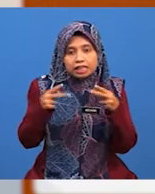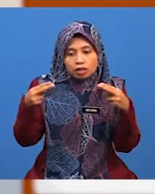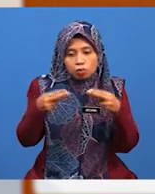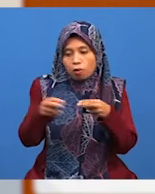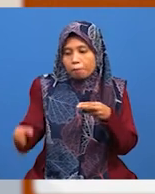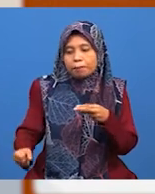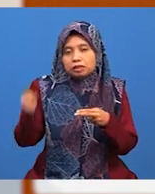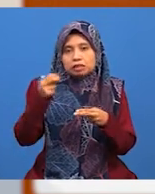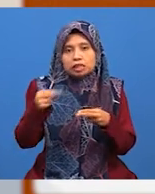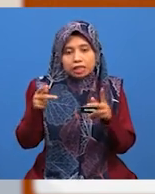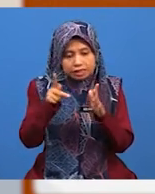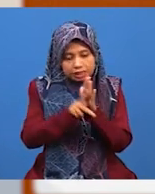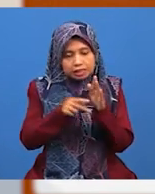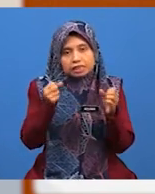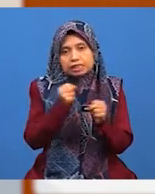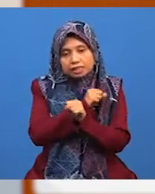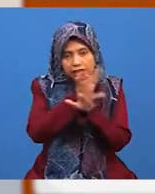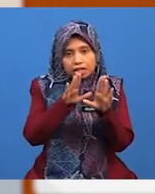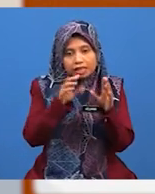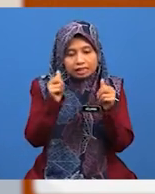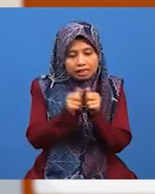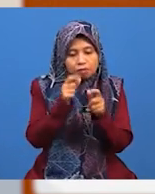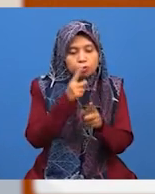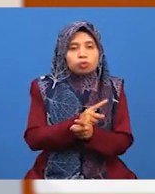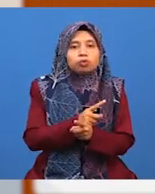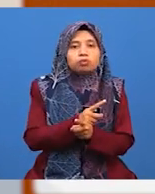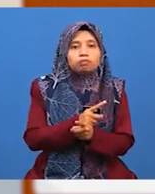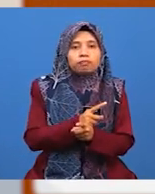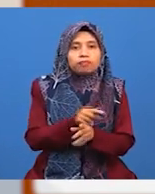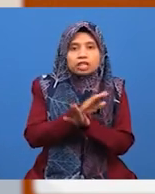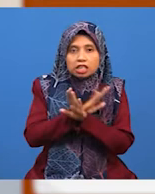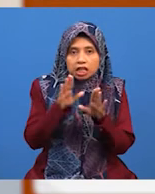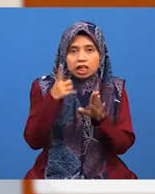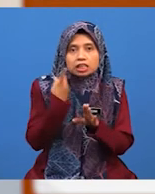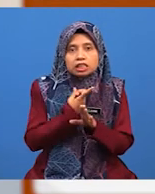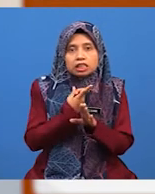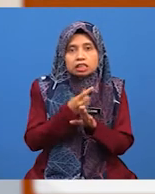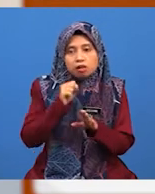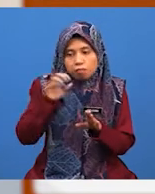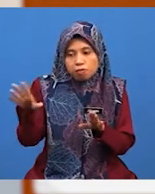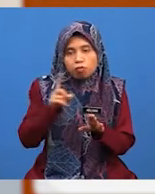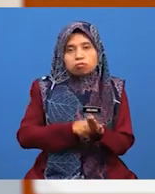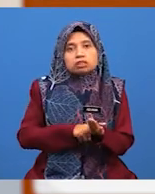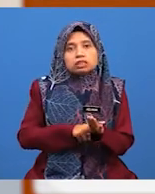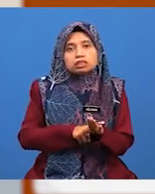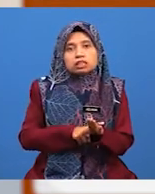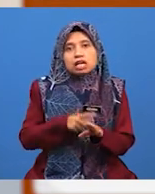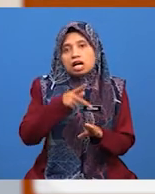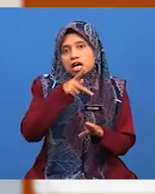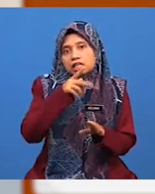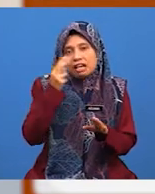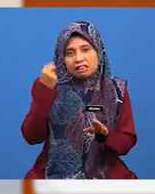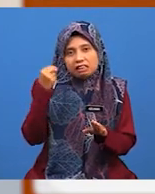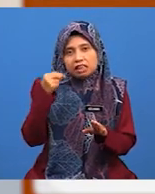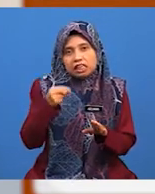kata hubung pancangan keterangan dengan tepat. Jangan kita membuang masa.